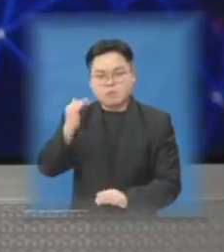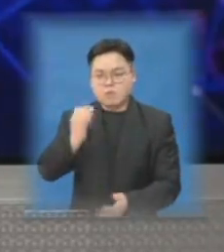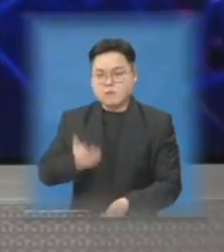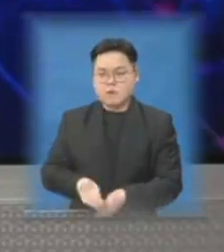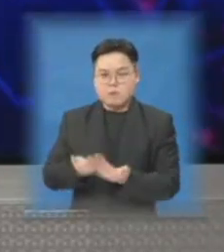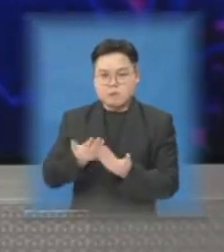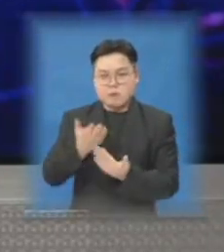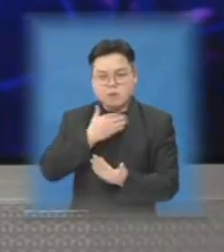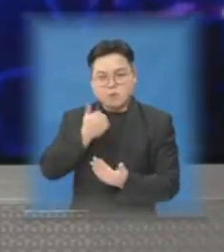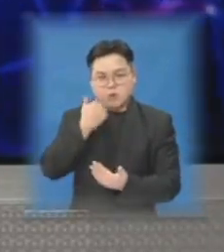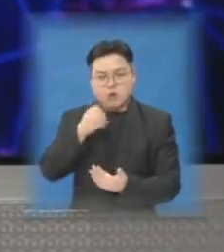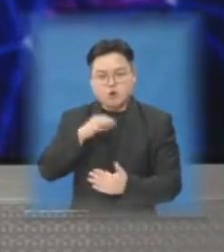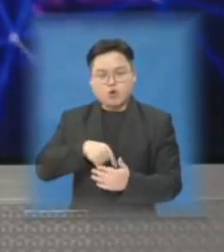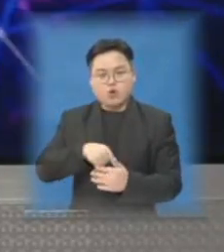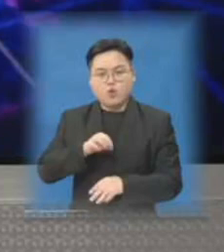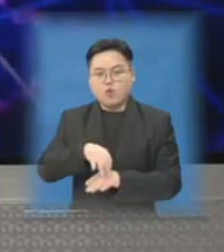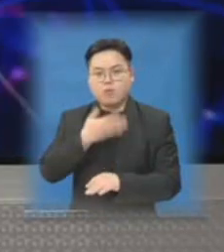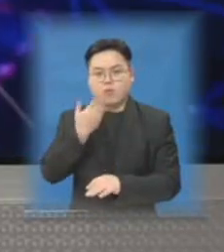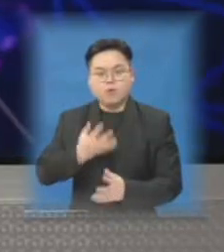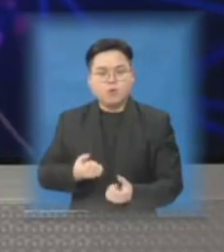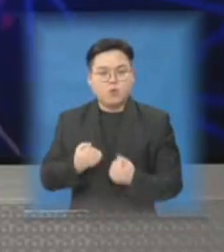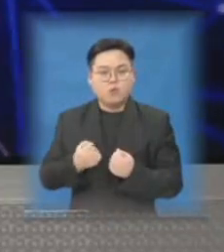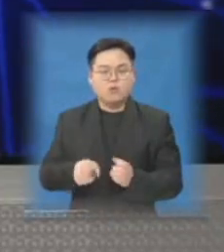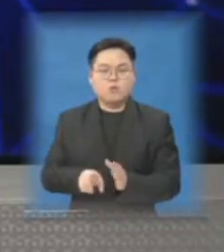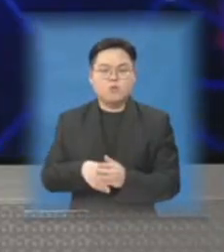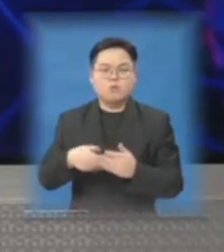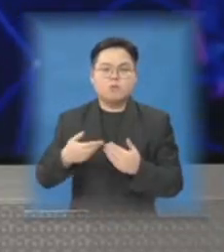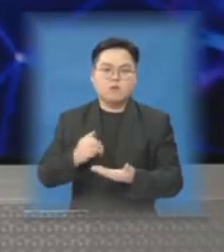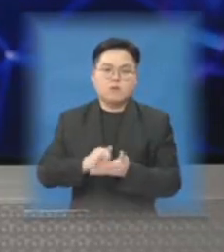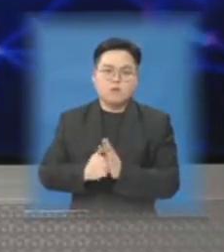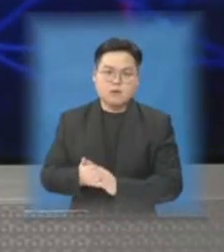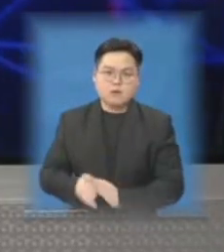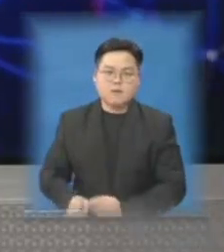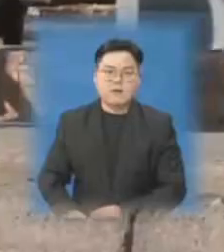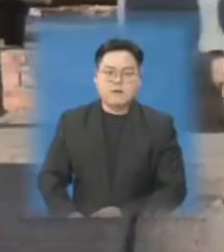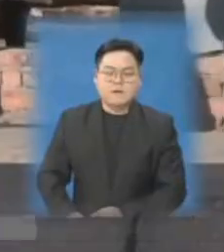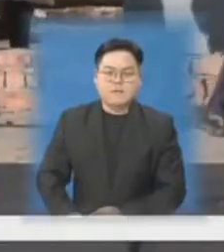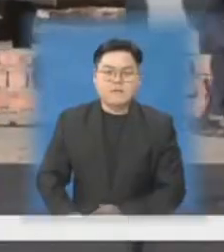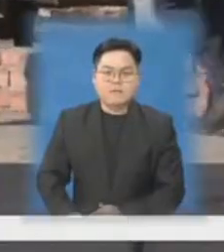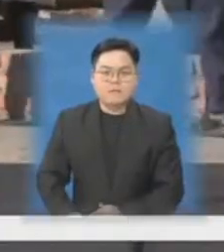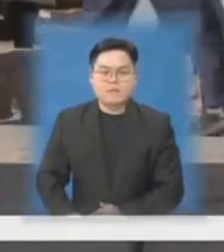бие махбодын дархлааг сайжруулахад чухал ач холбогдолтой юм а.